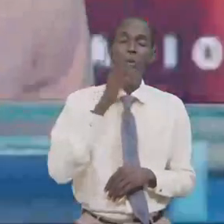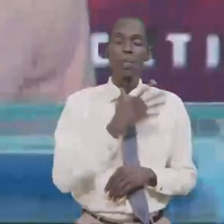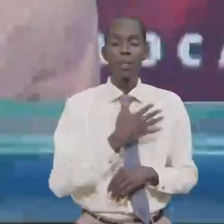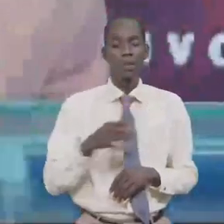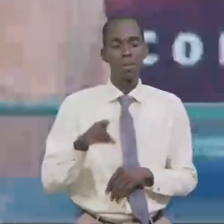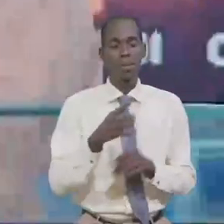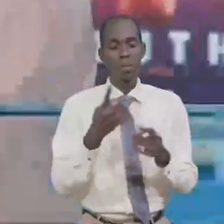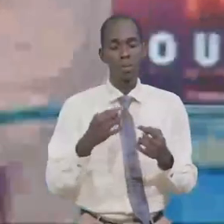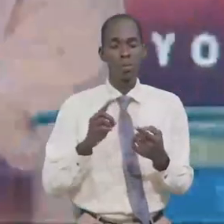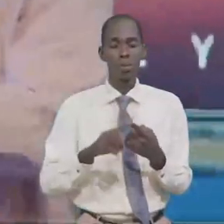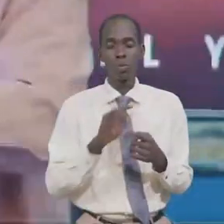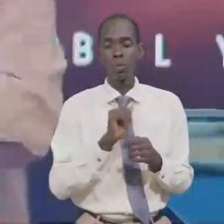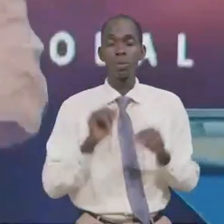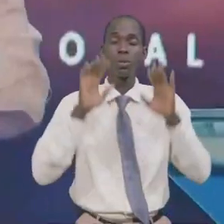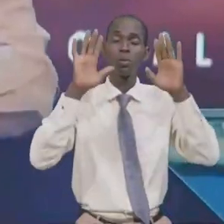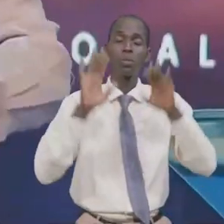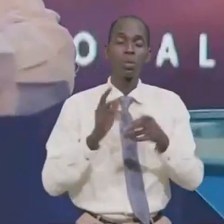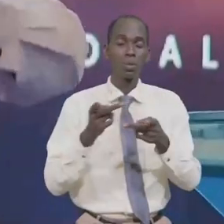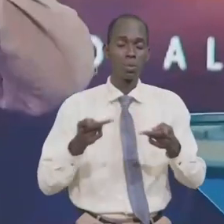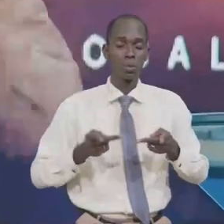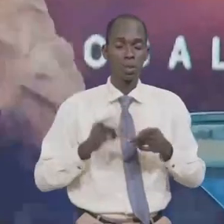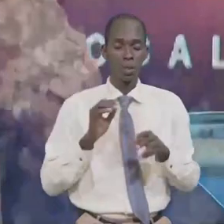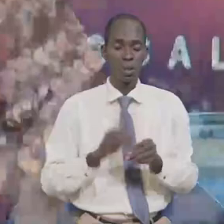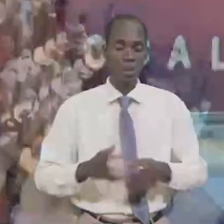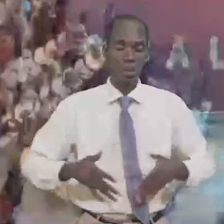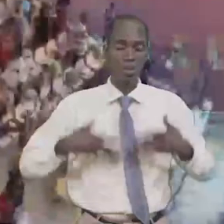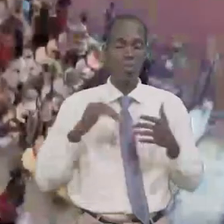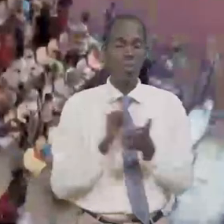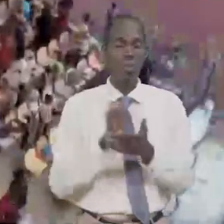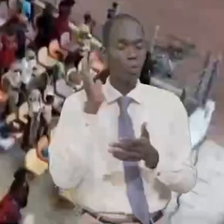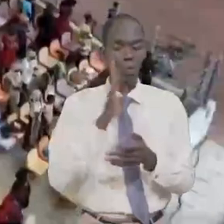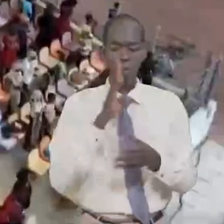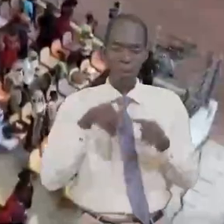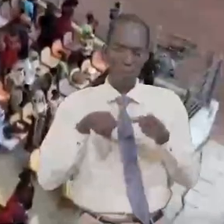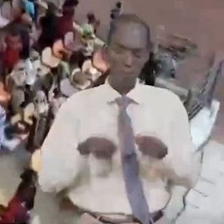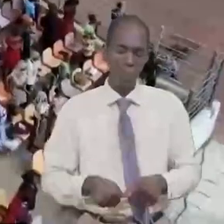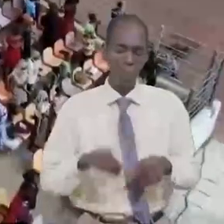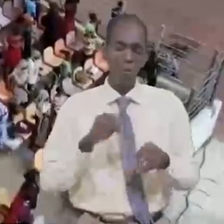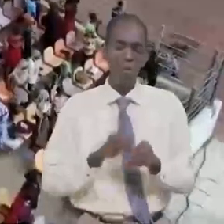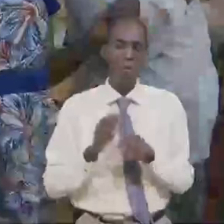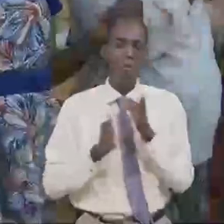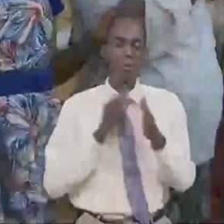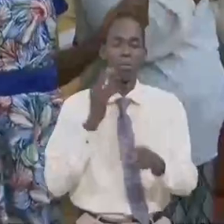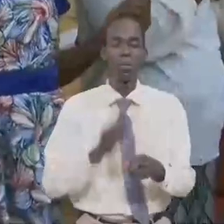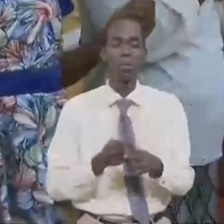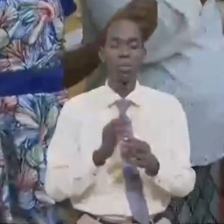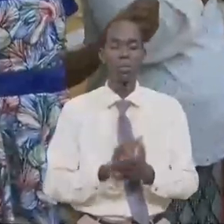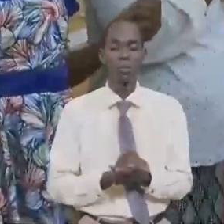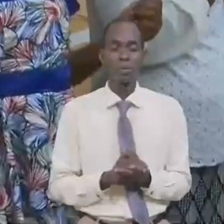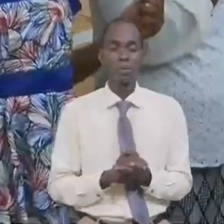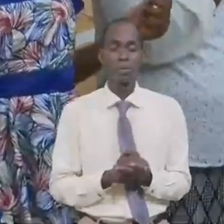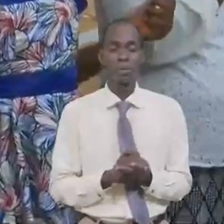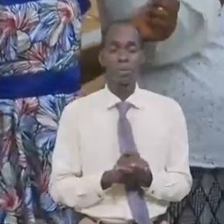qu'il arrive à un lieu miraculeux qui sera permanent au nom de Jésus et je